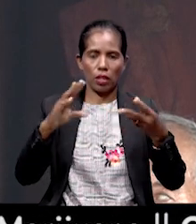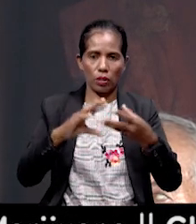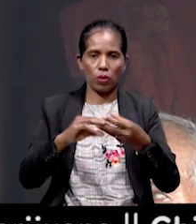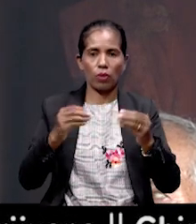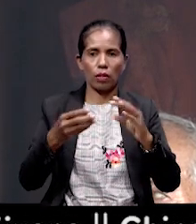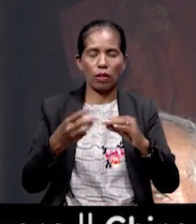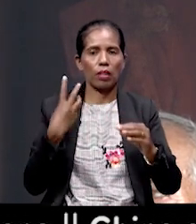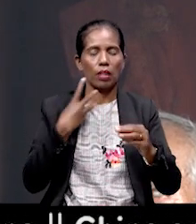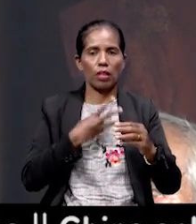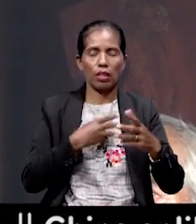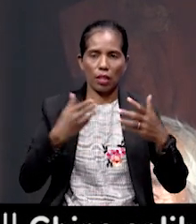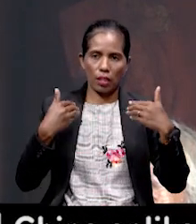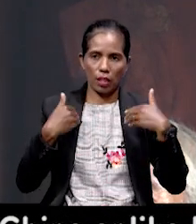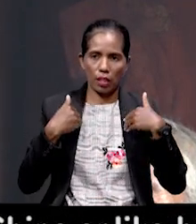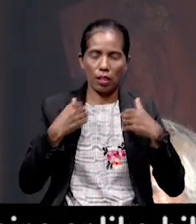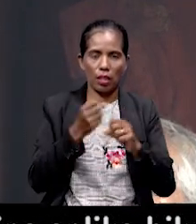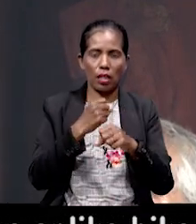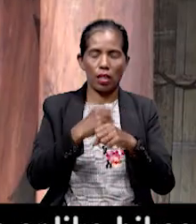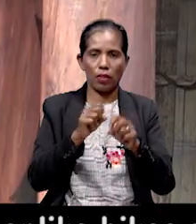ne ma kita iha ita hala kontia